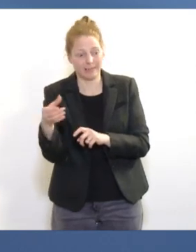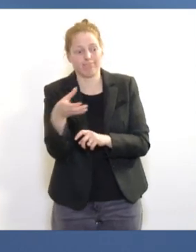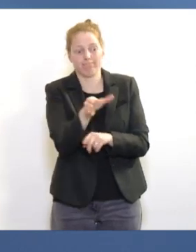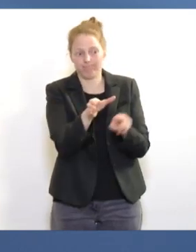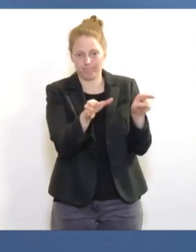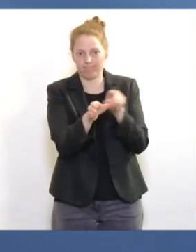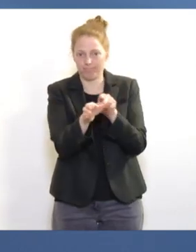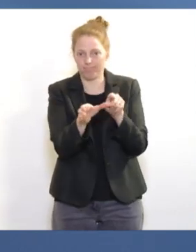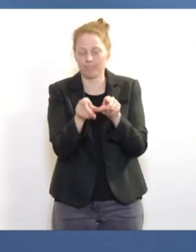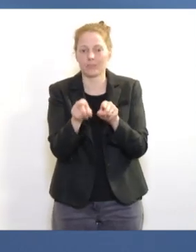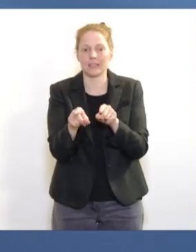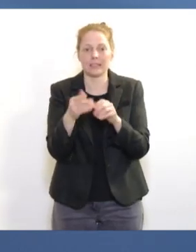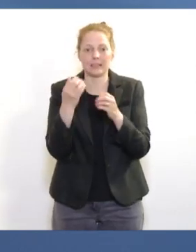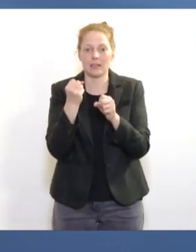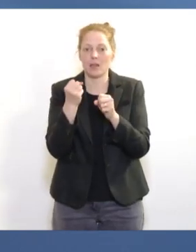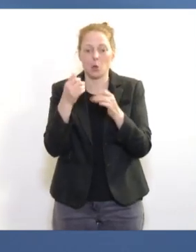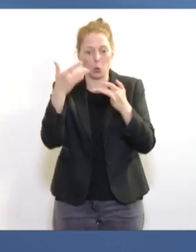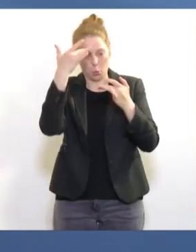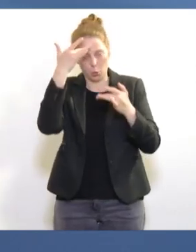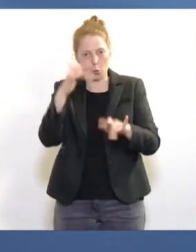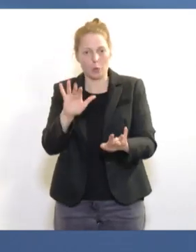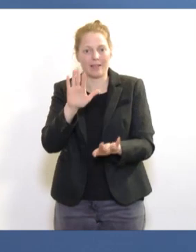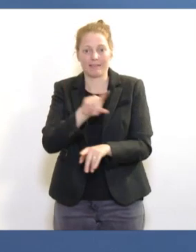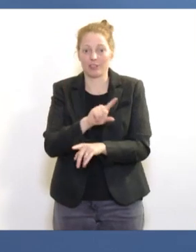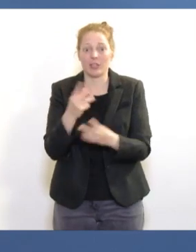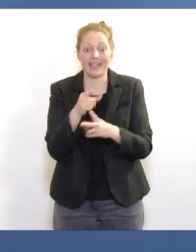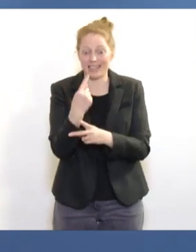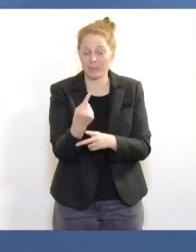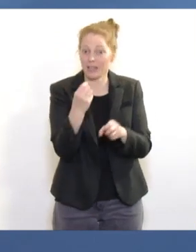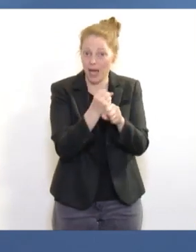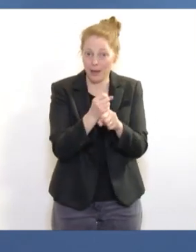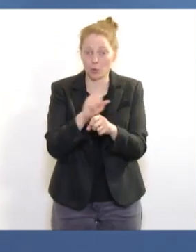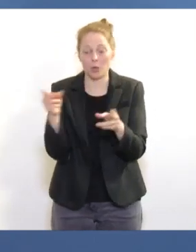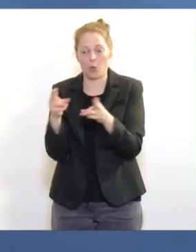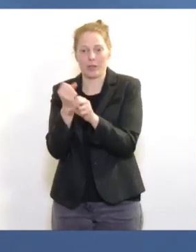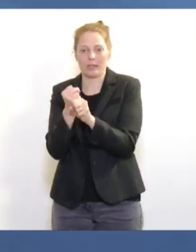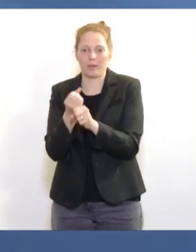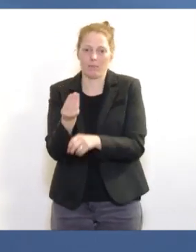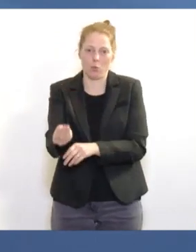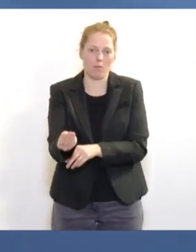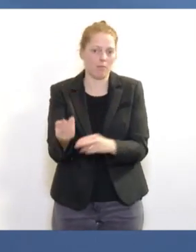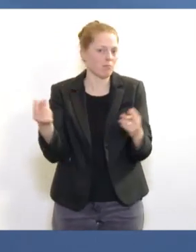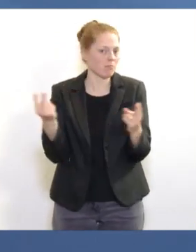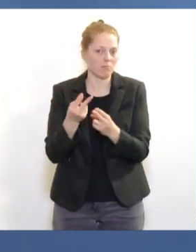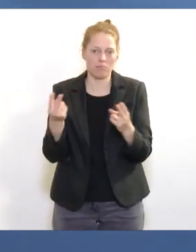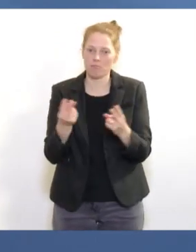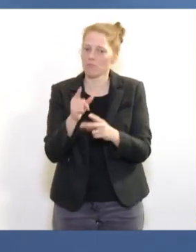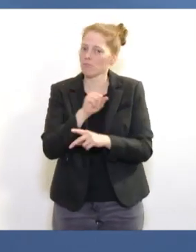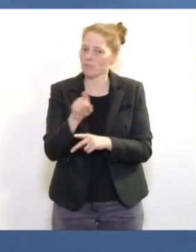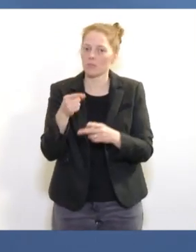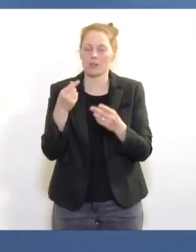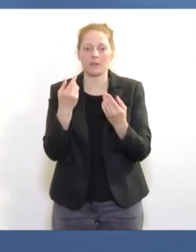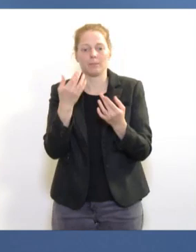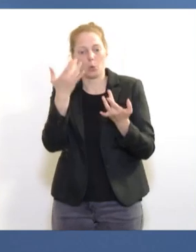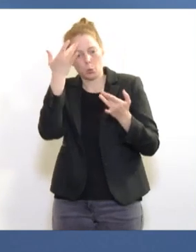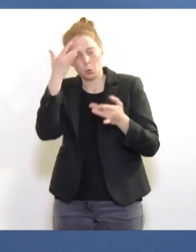diesem Zeitpunkt nicht entlassen gehen und das so lange, wie der Chômage partiell bezahlt wird. Als dritte Maßnahme